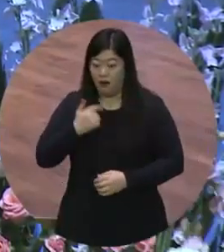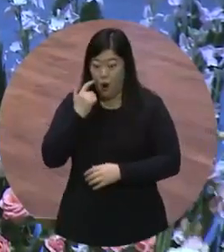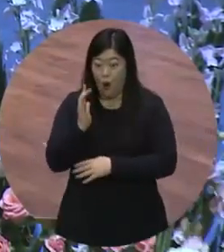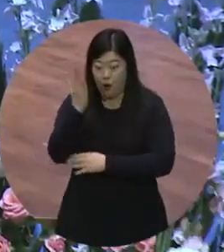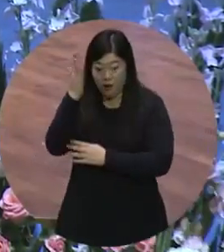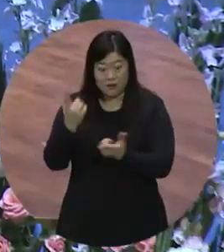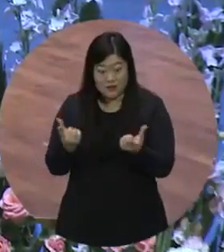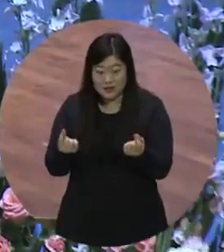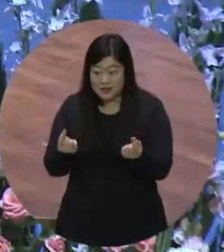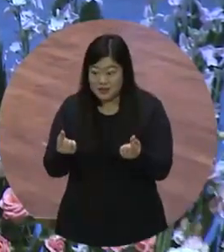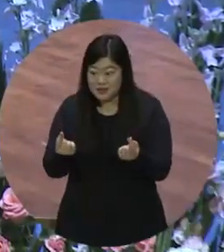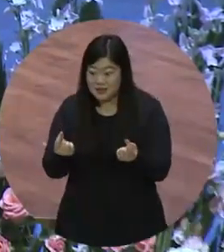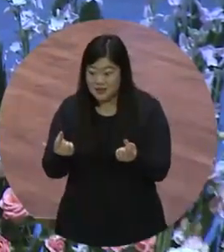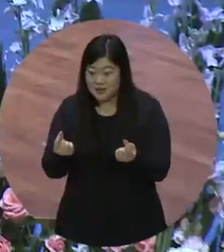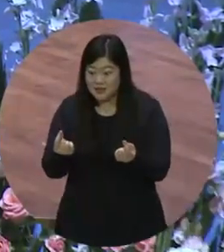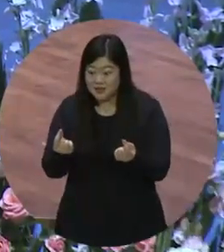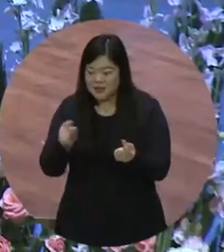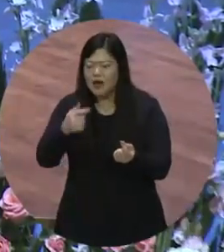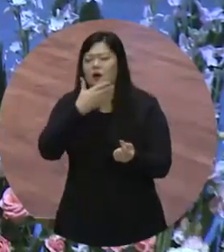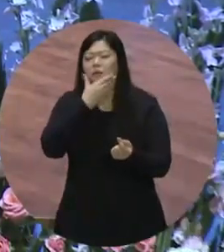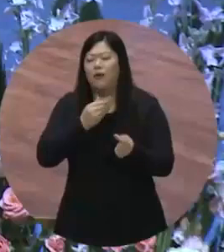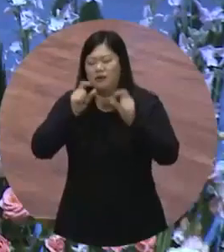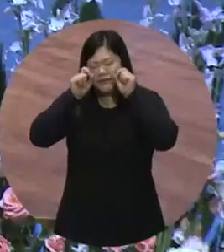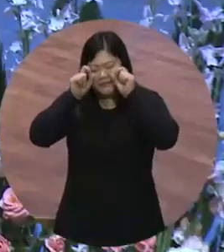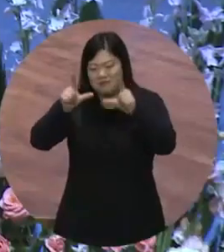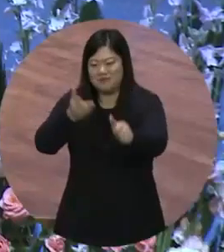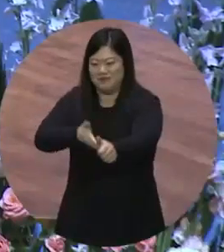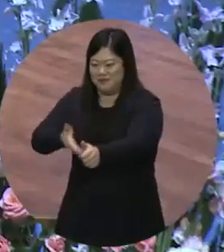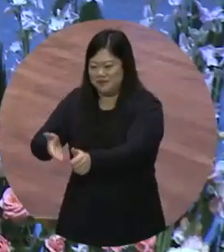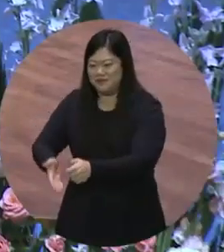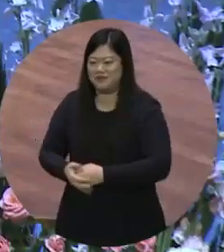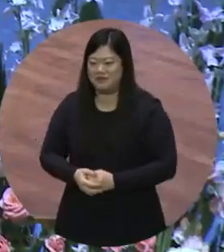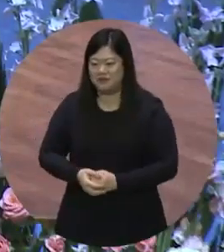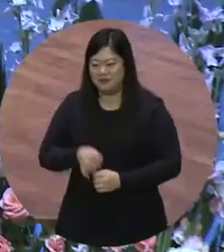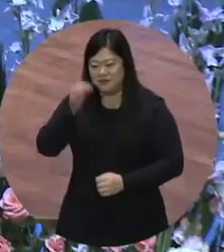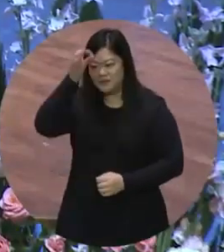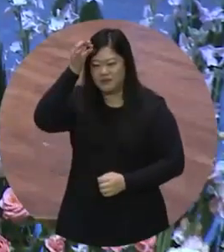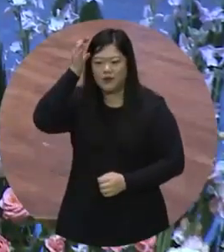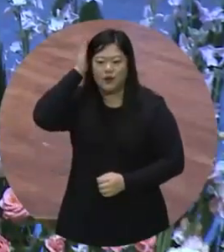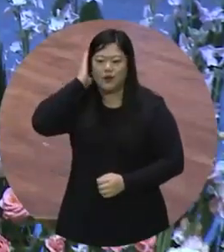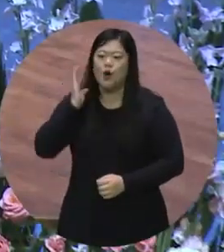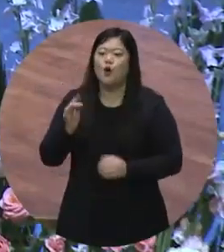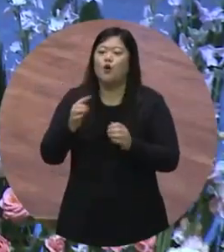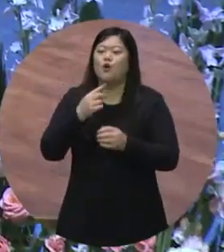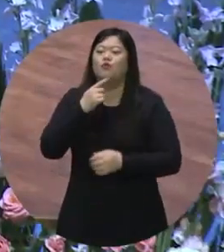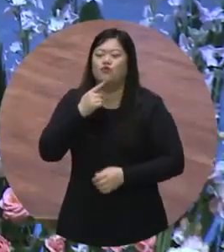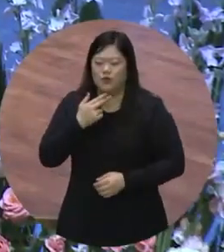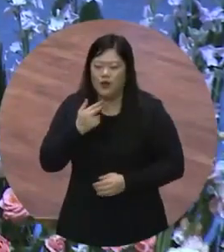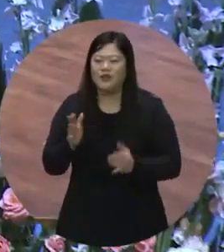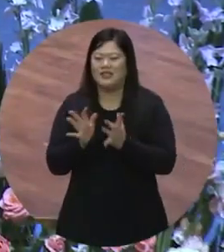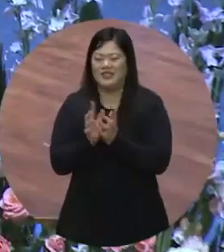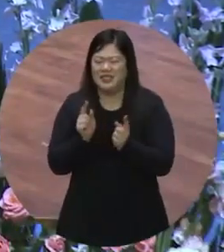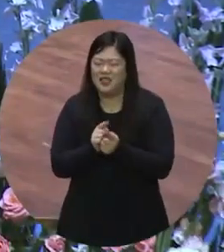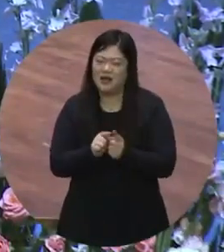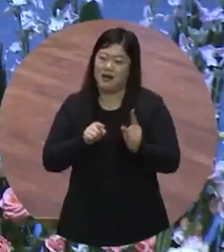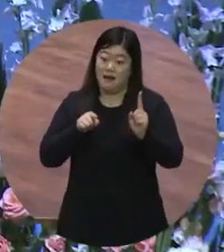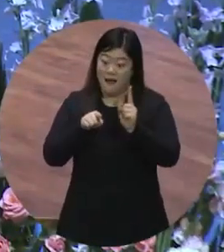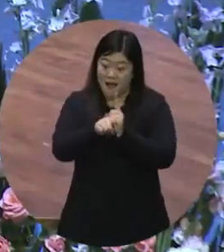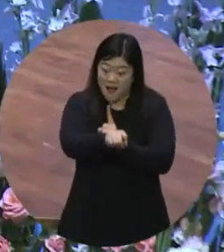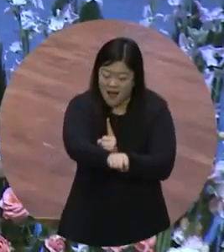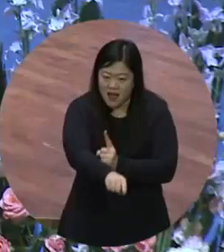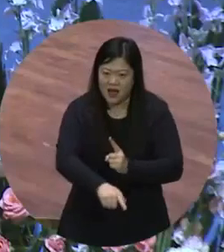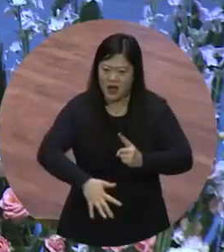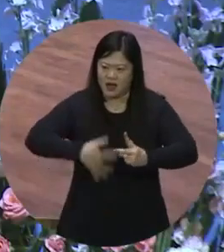영광이요. 큰 축복인 줄 믿습니다. 육신적으로는 부담이 될 수 있어요. 그게 딱 사단의 공격